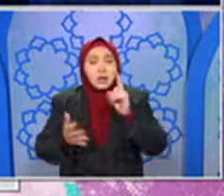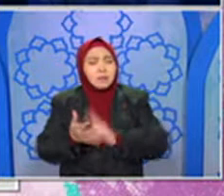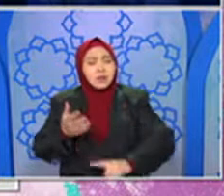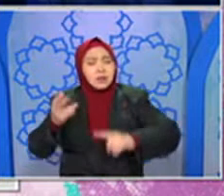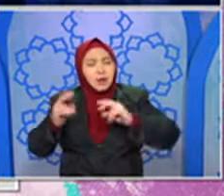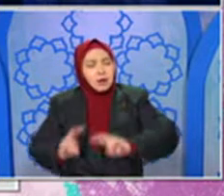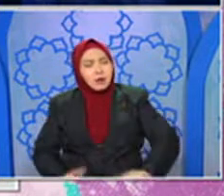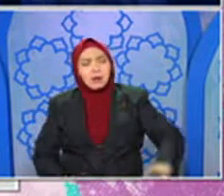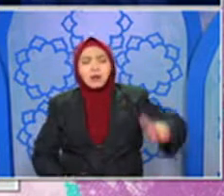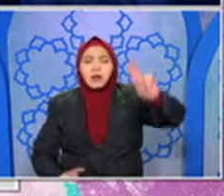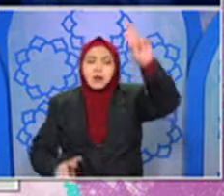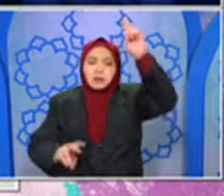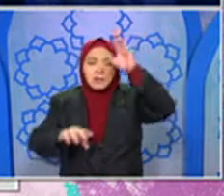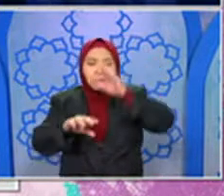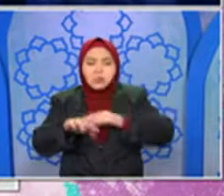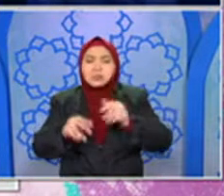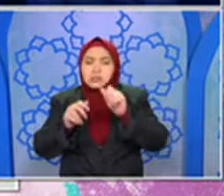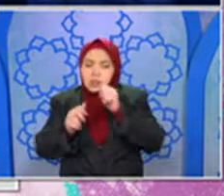ينزل من السماء